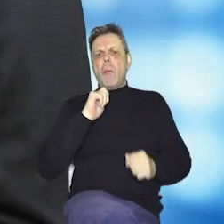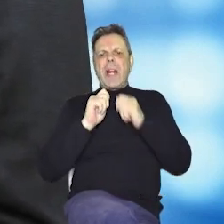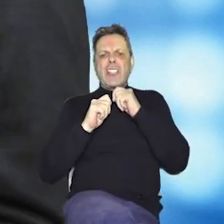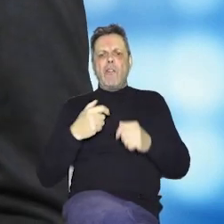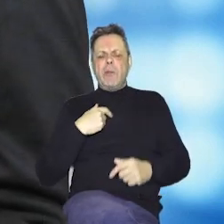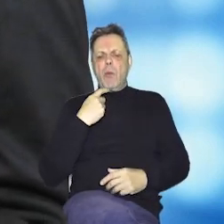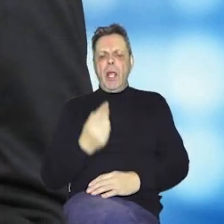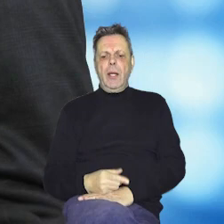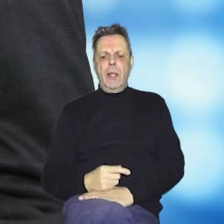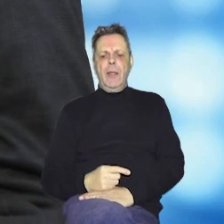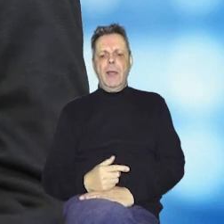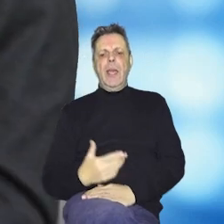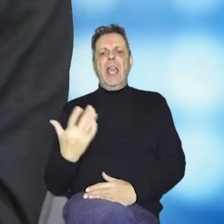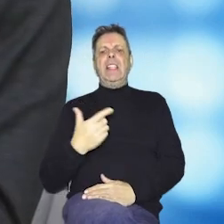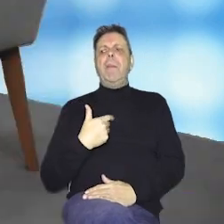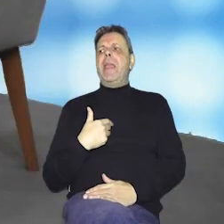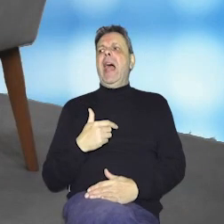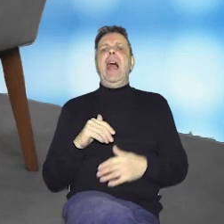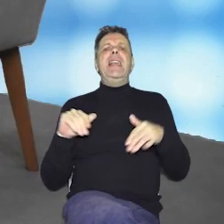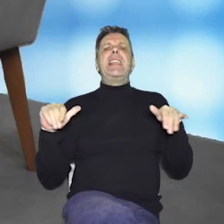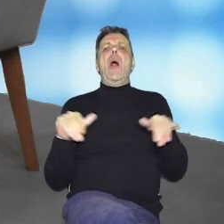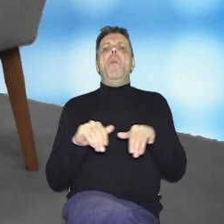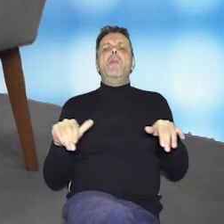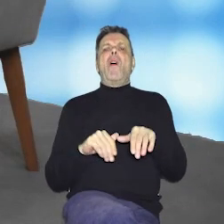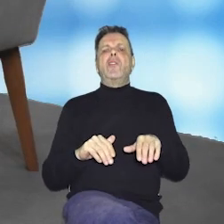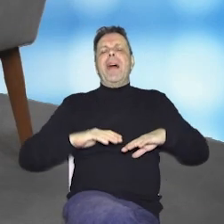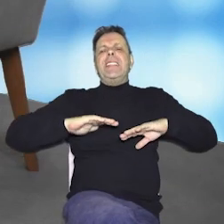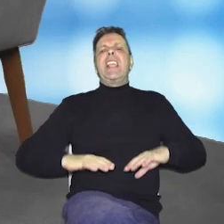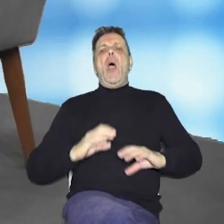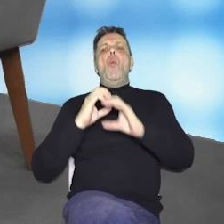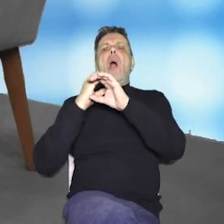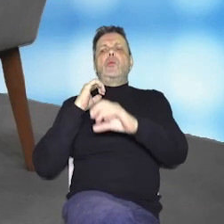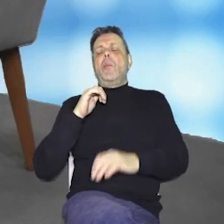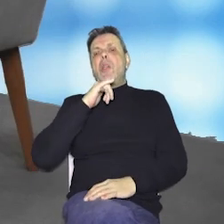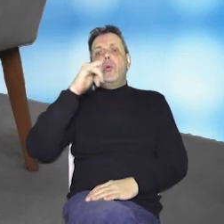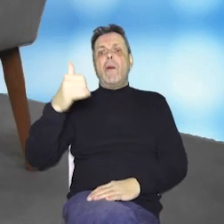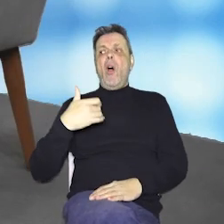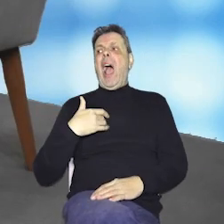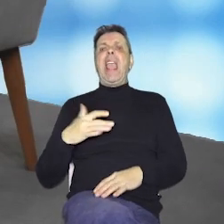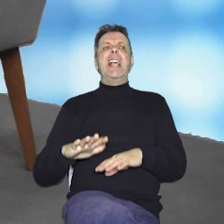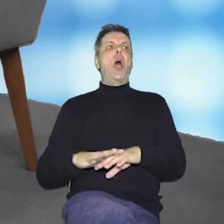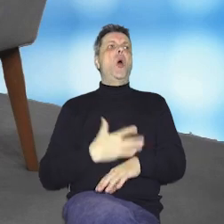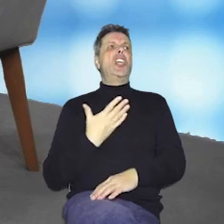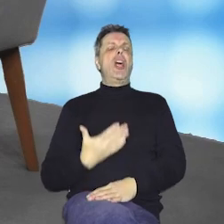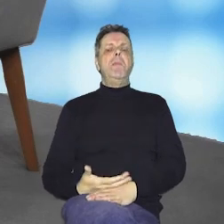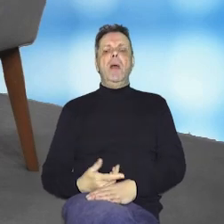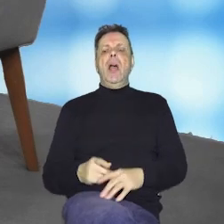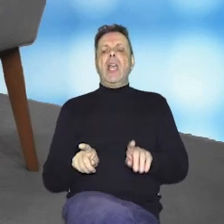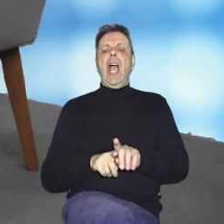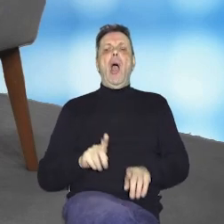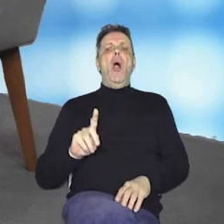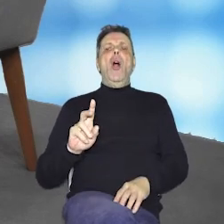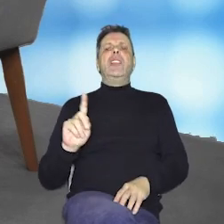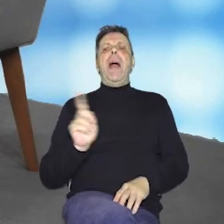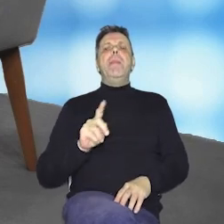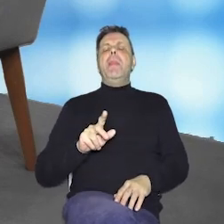razgovoru smo rekli, gdje bi ja s penzićima sjeo u autobus i krenuo na put, kad se osjećam kao da nemam